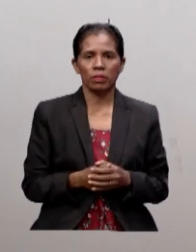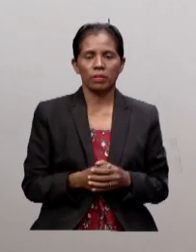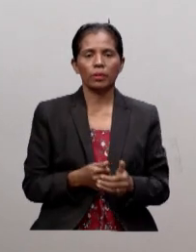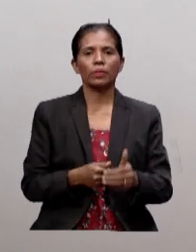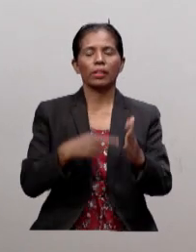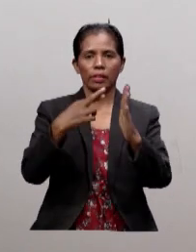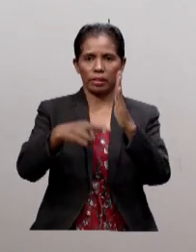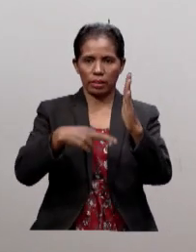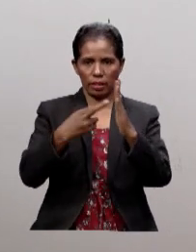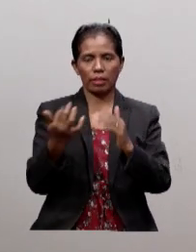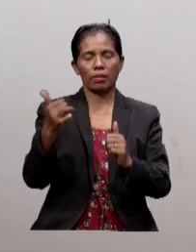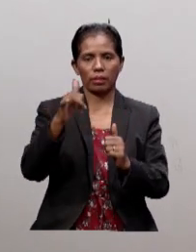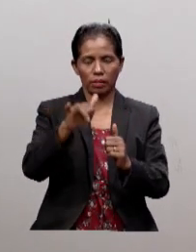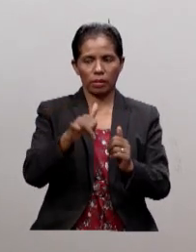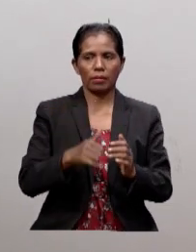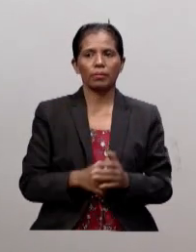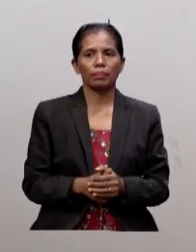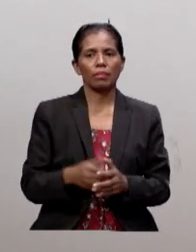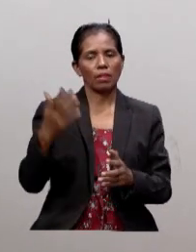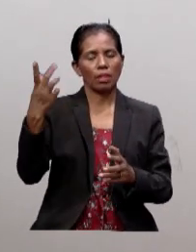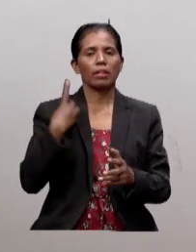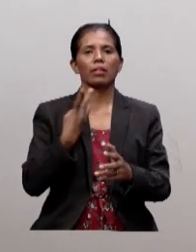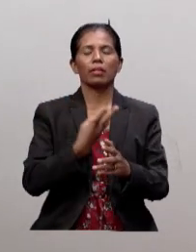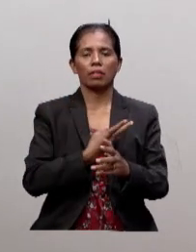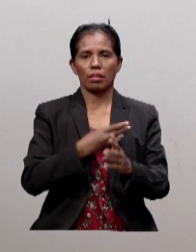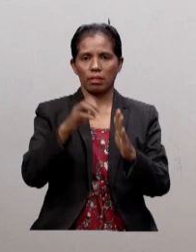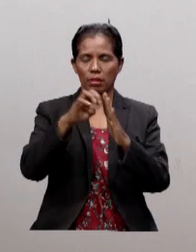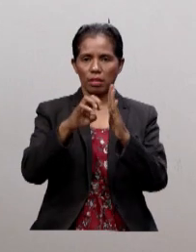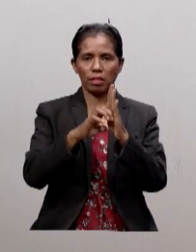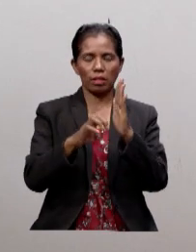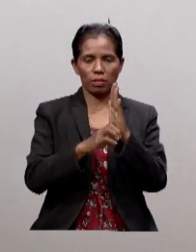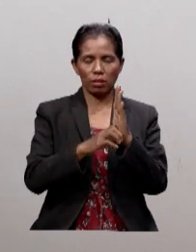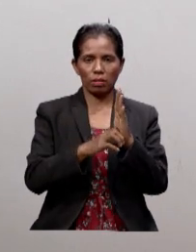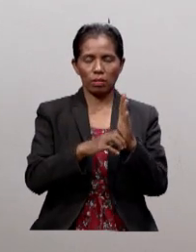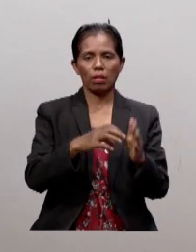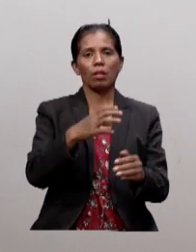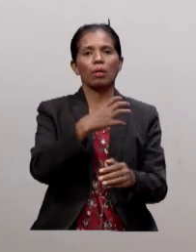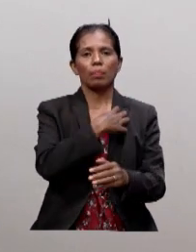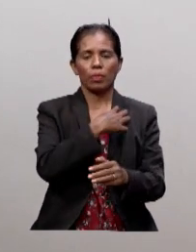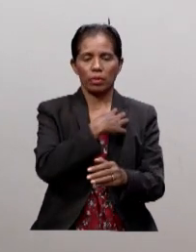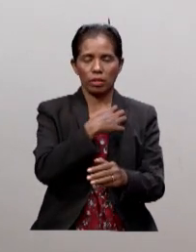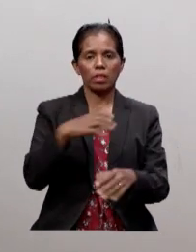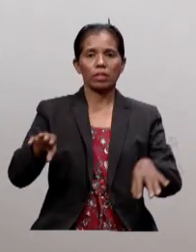disip, ita niya statuto profesional polisian niya. Nabe hari wa dekreto